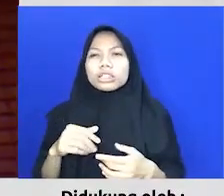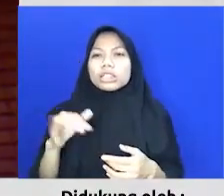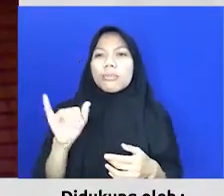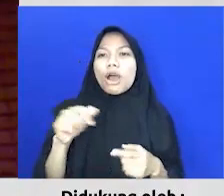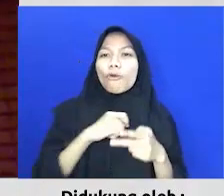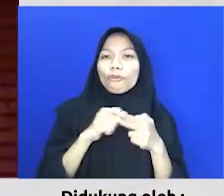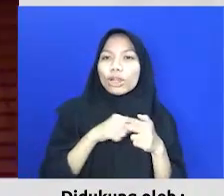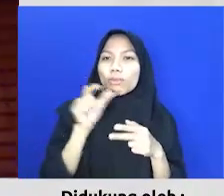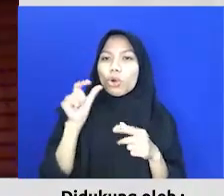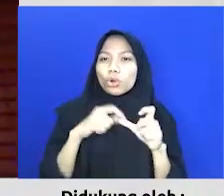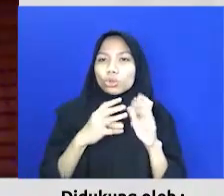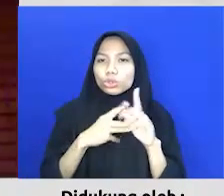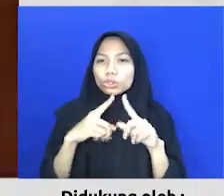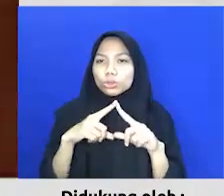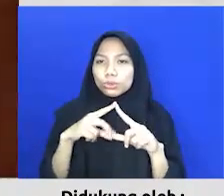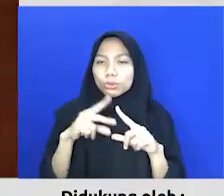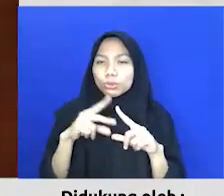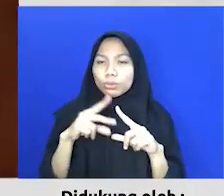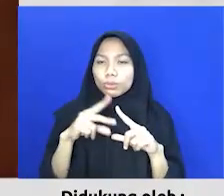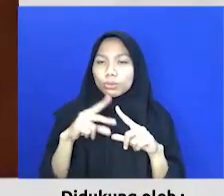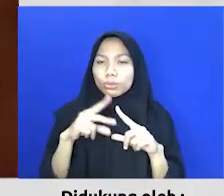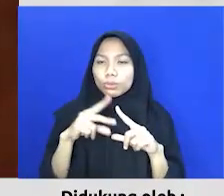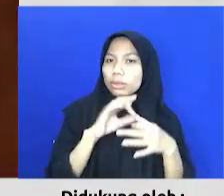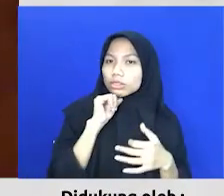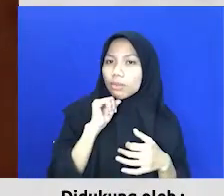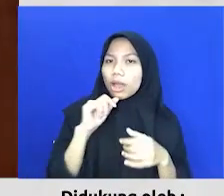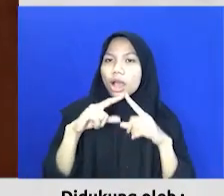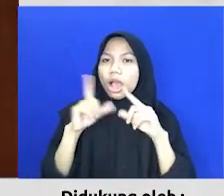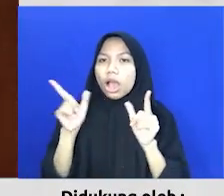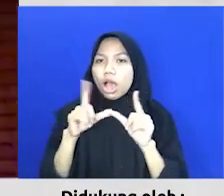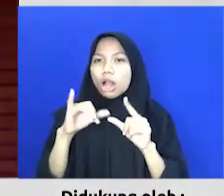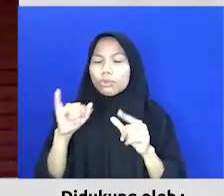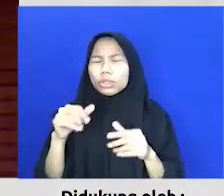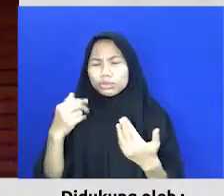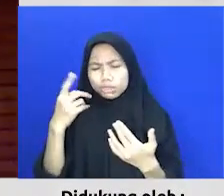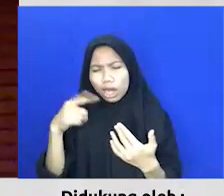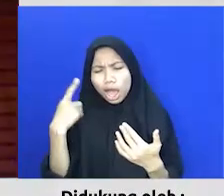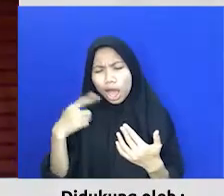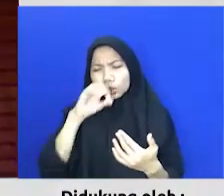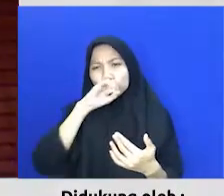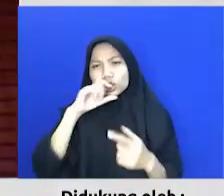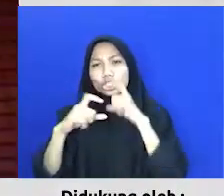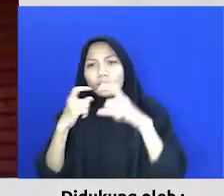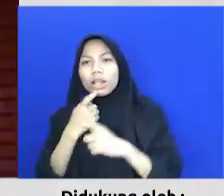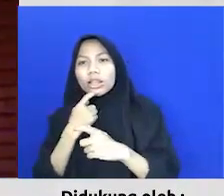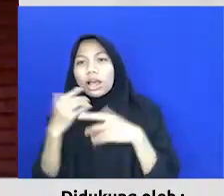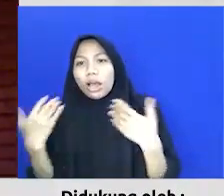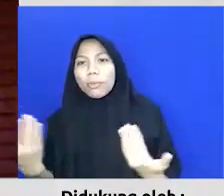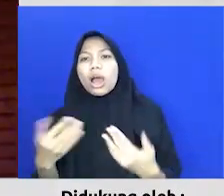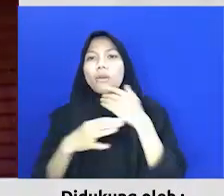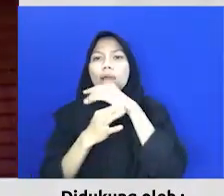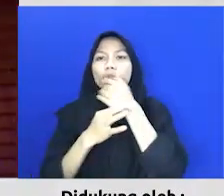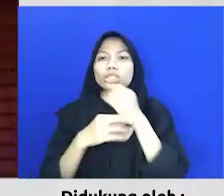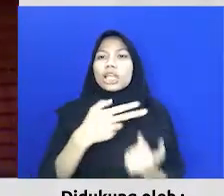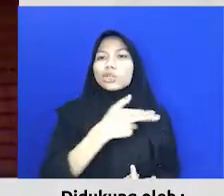sangat-sangat 100% heroik gitu ya. Kayak karakter utamanya di Lewat Jam Malam atau bahkan di Harimau Campak gitu ya. Jadi selalu